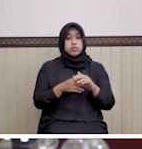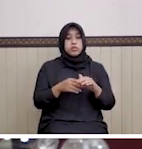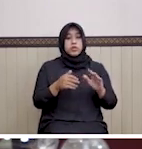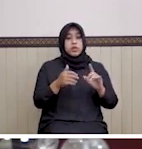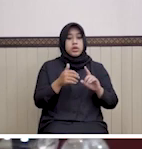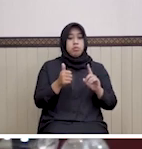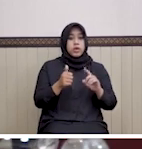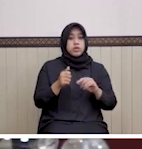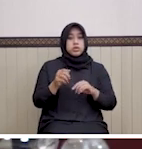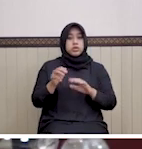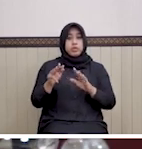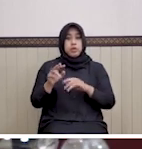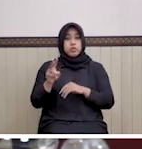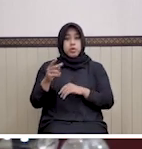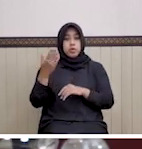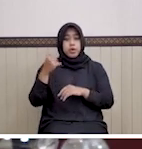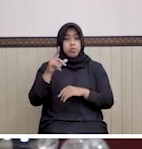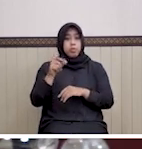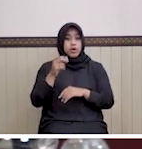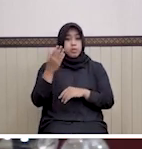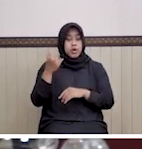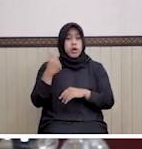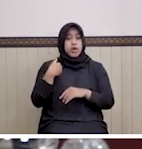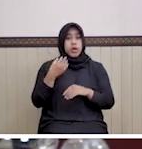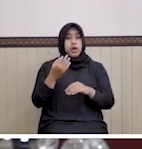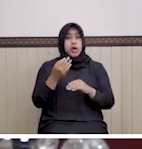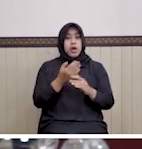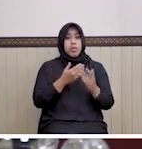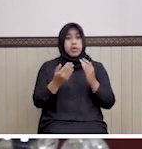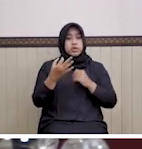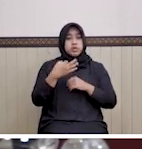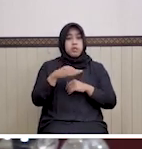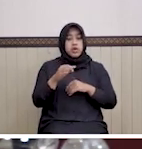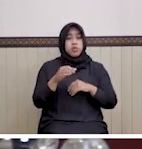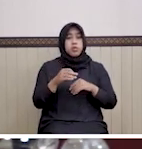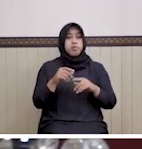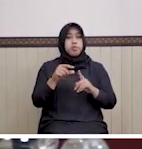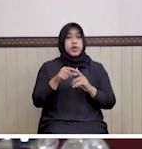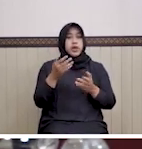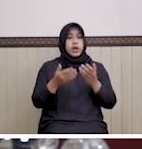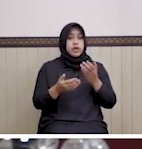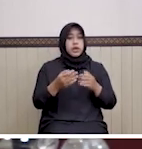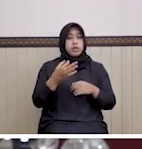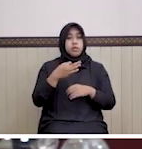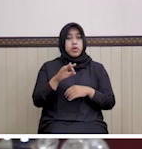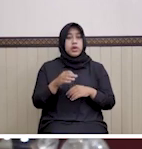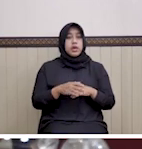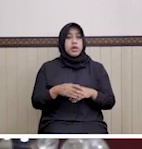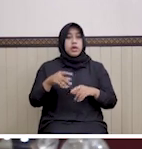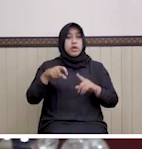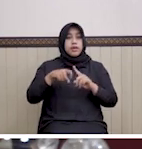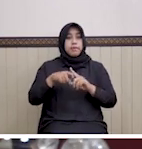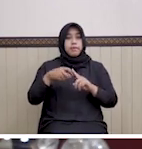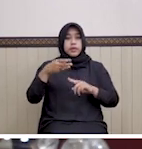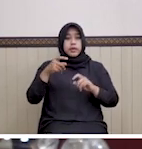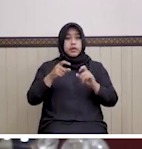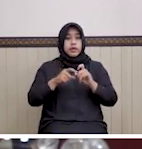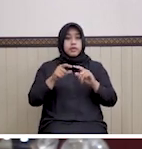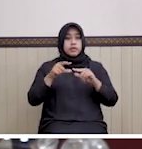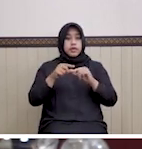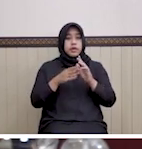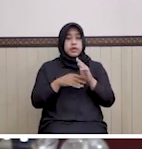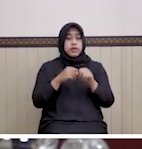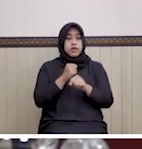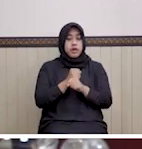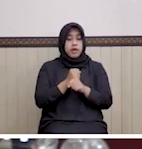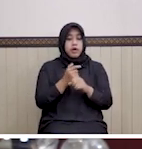ini dalam bulan kemarin itu ada aplikasi terbaru dari pengadilan negeri Mungkid namanya es aliran eh salira